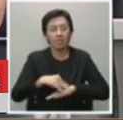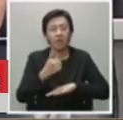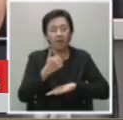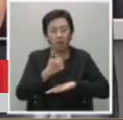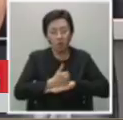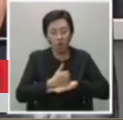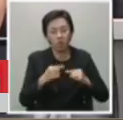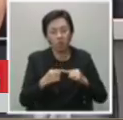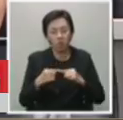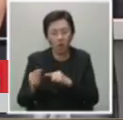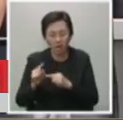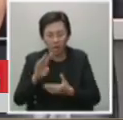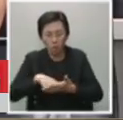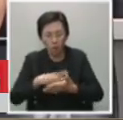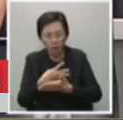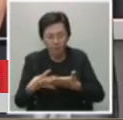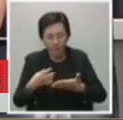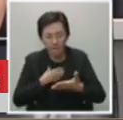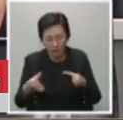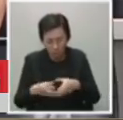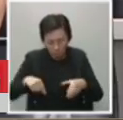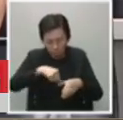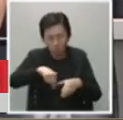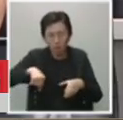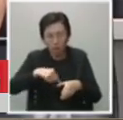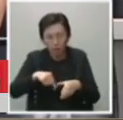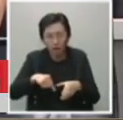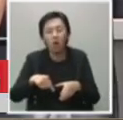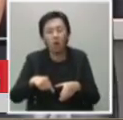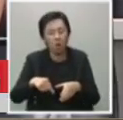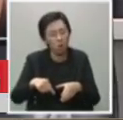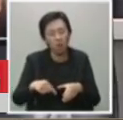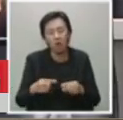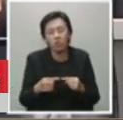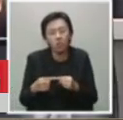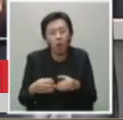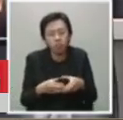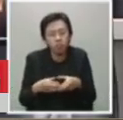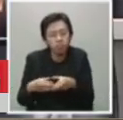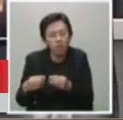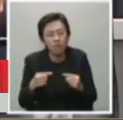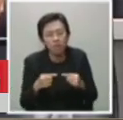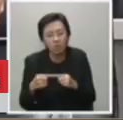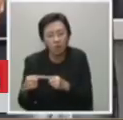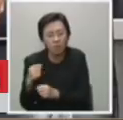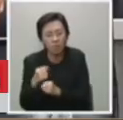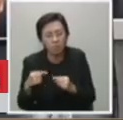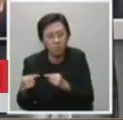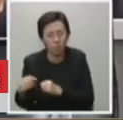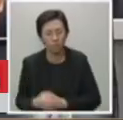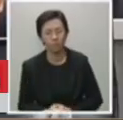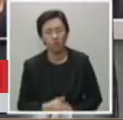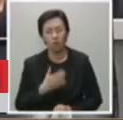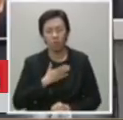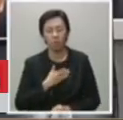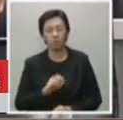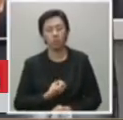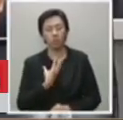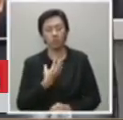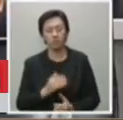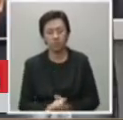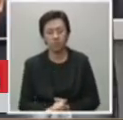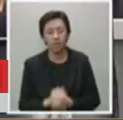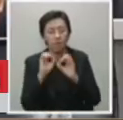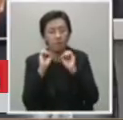ก็คือการวางแผนเพื่อให้พวกพ้องของตนเองนั้นสืบทอดอำนาจครับผมนี่ตกใจมากนะครับตอนที่อาจารย์ท่